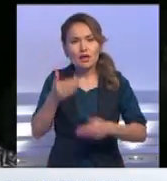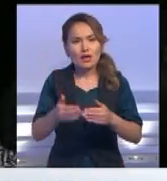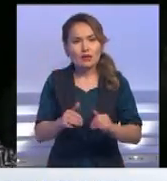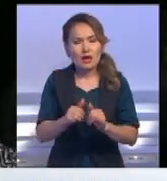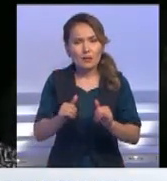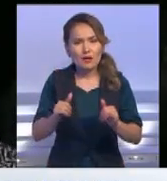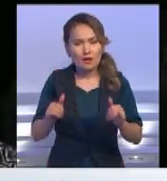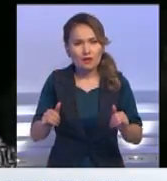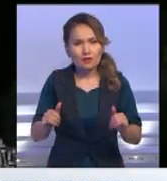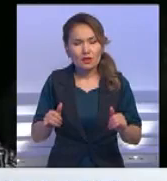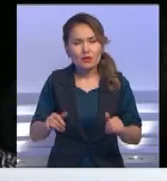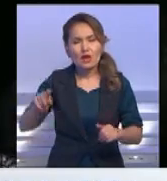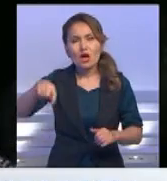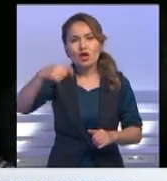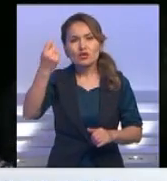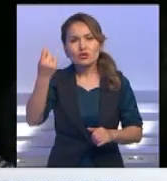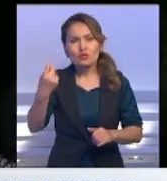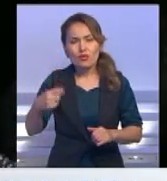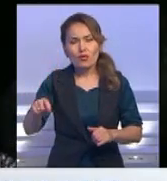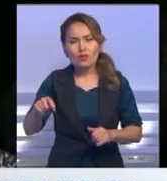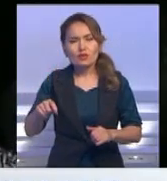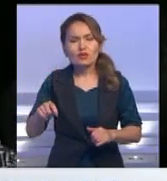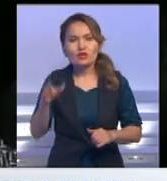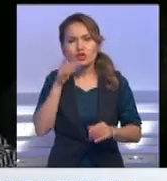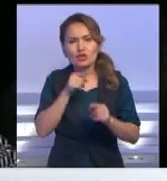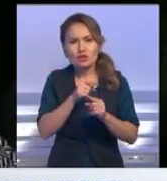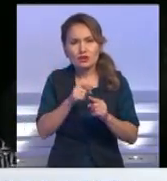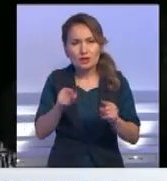жалпы соғыс жылдары, ұлы отан соғысының жылдарын